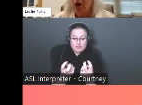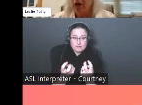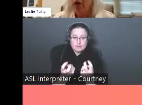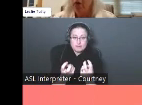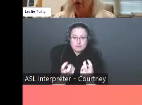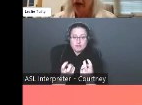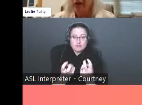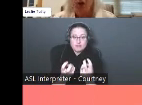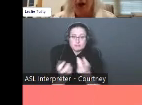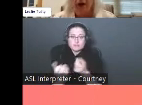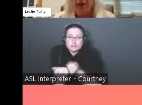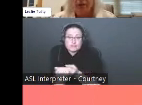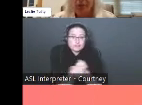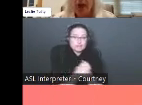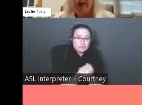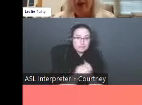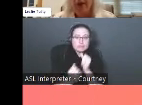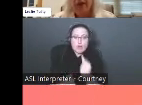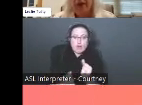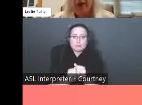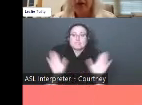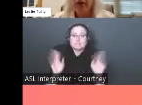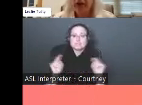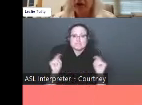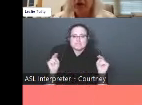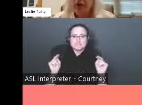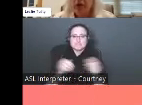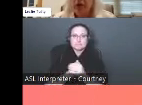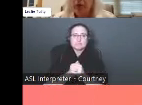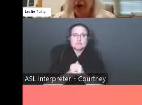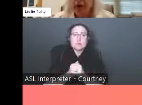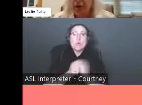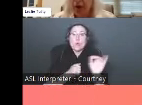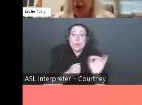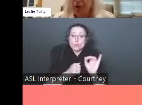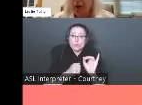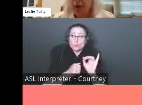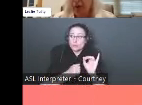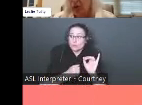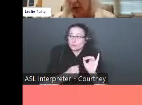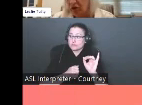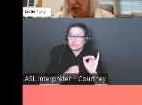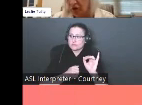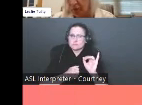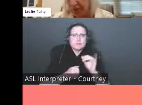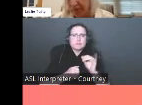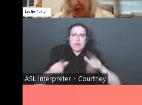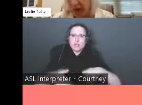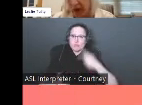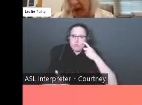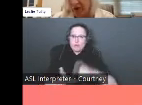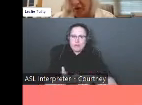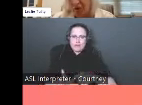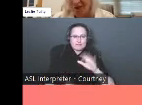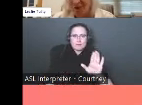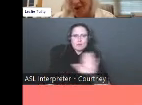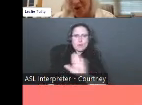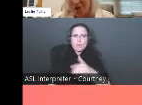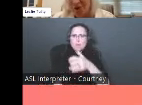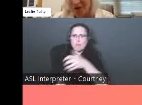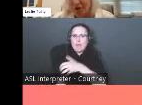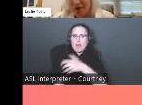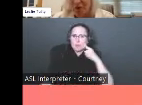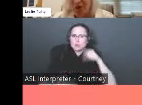Si on travaille avec des couples, il est important de ne pas prendre parti et aussi il y a tendance à ne pas reconnaître les jeux de pouvoir